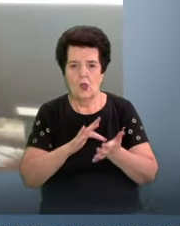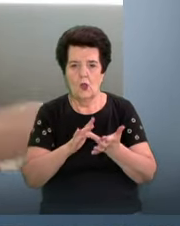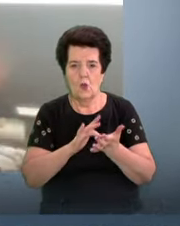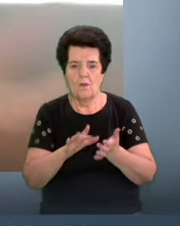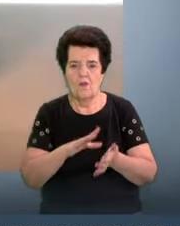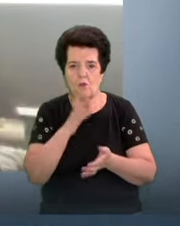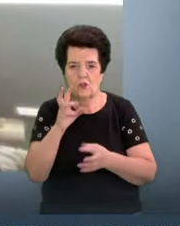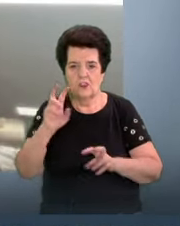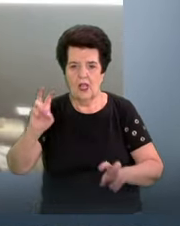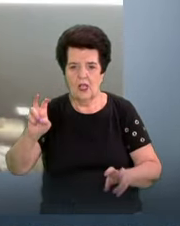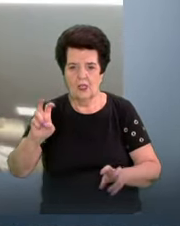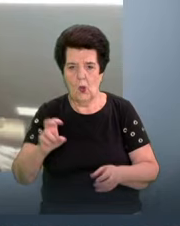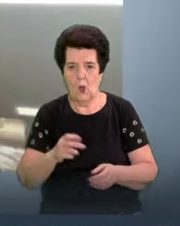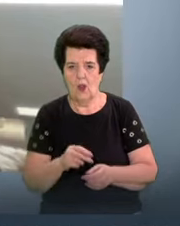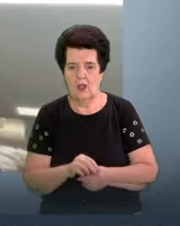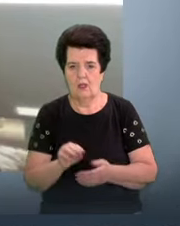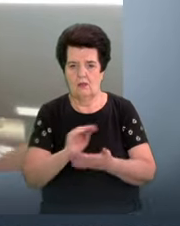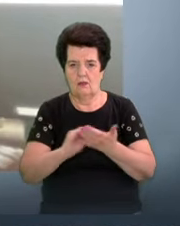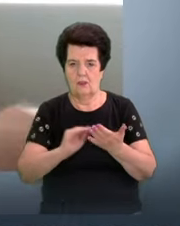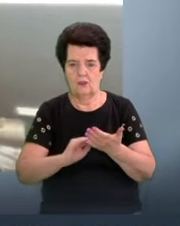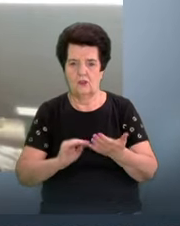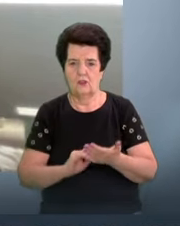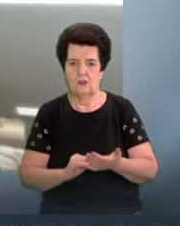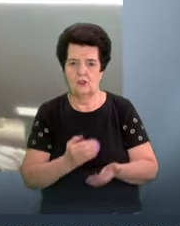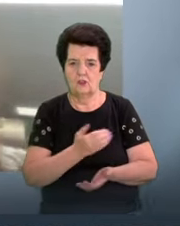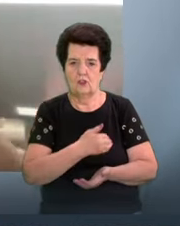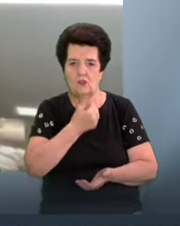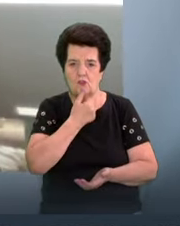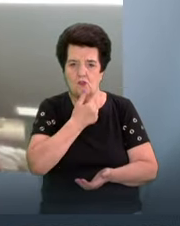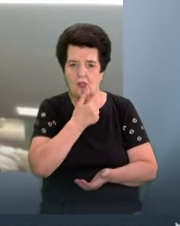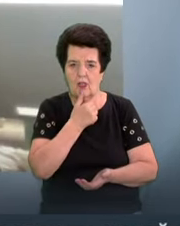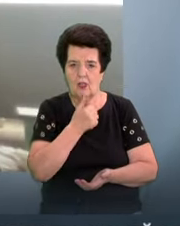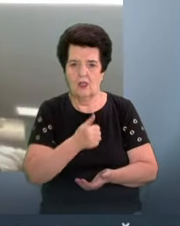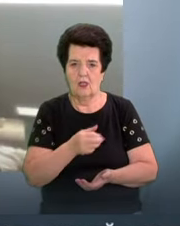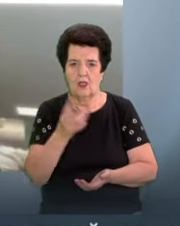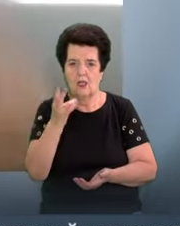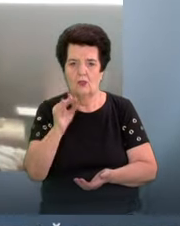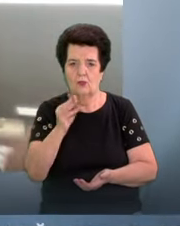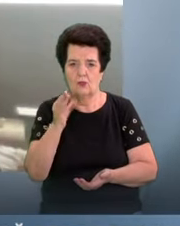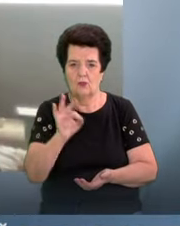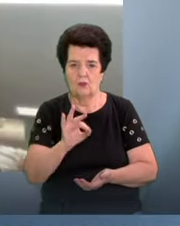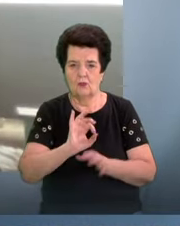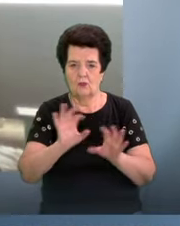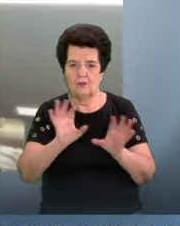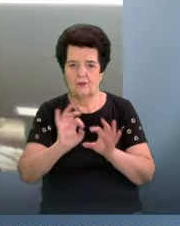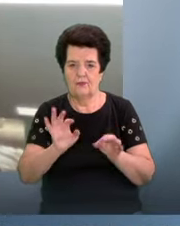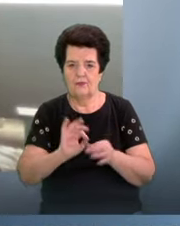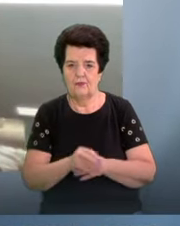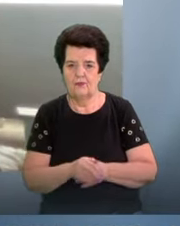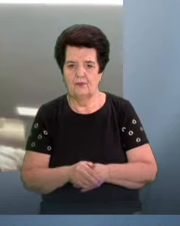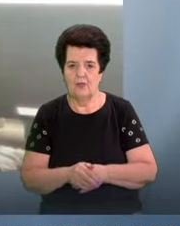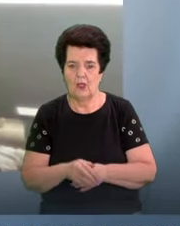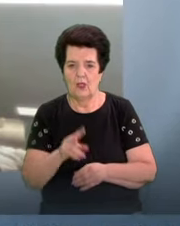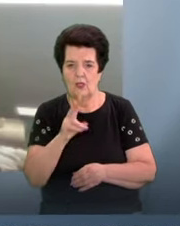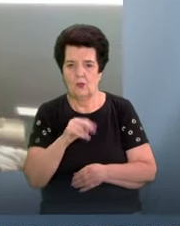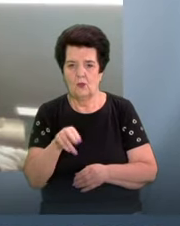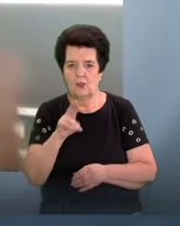exemplu, și încerc să dau o notă, o dimensiune cât mai, să zicem așa,